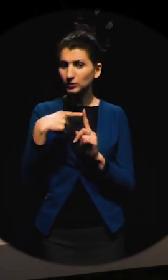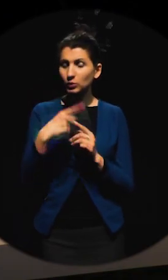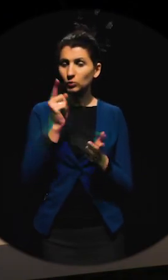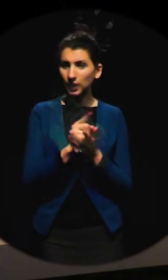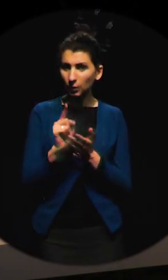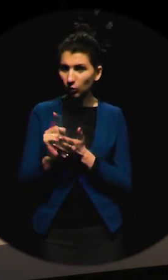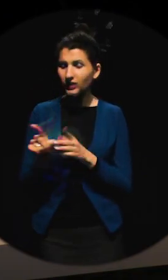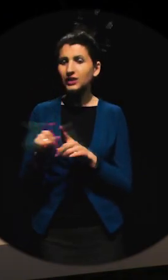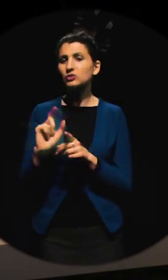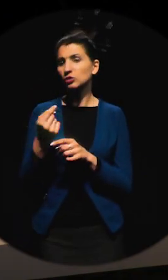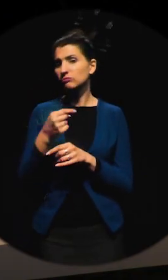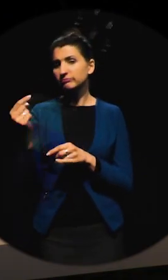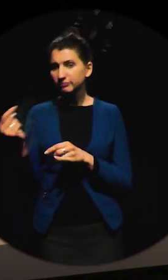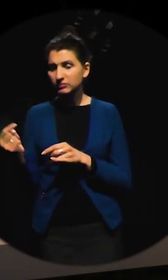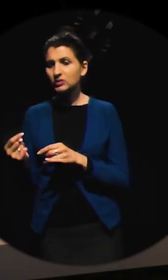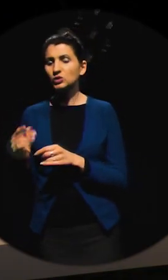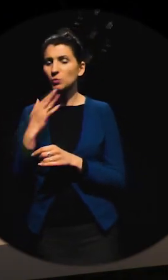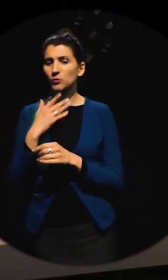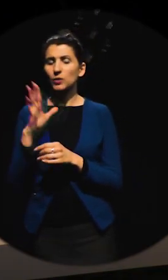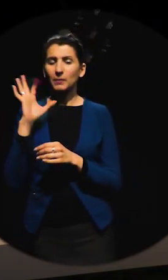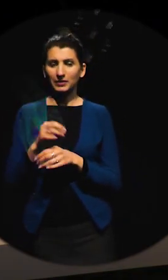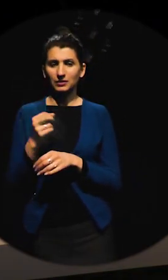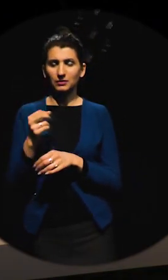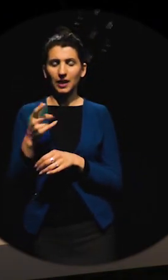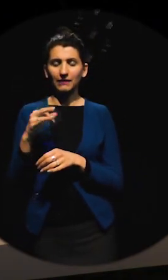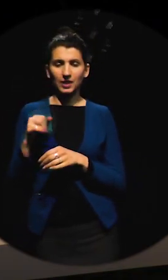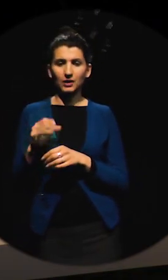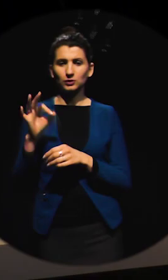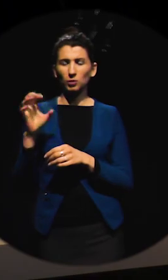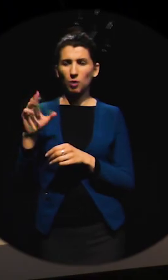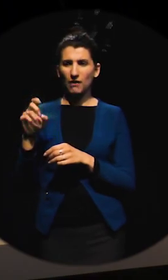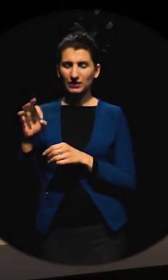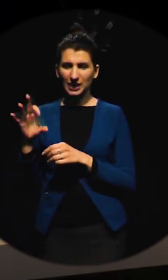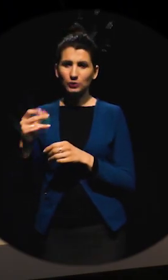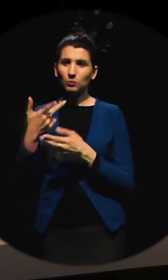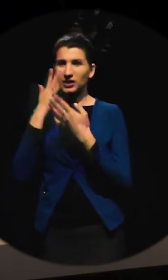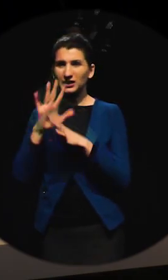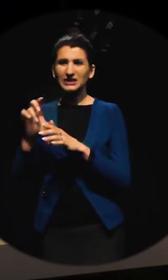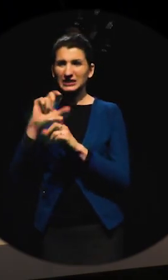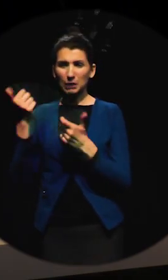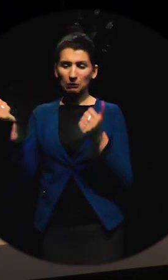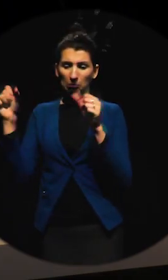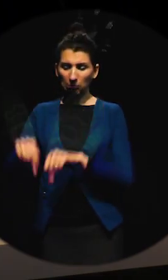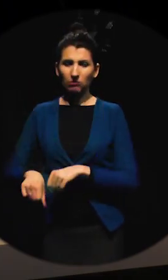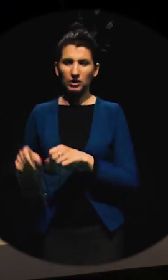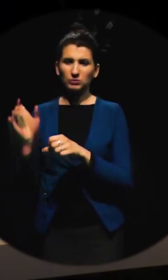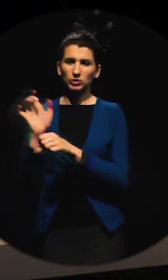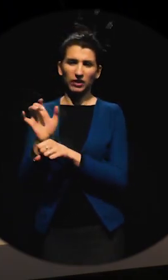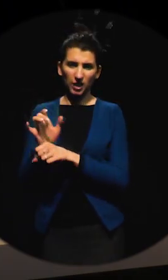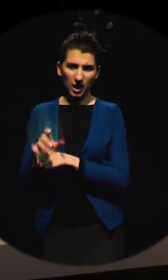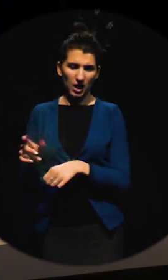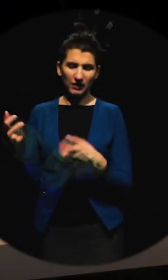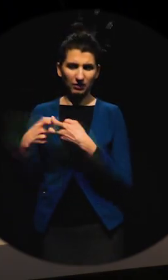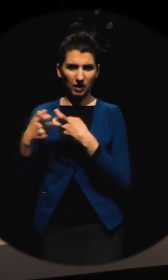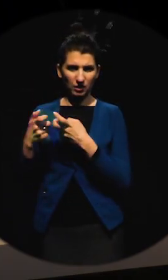czym mówiła Ania Sobolewska, tego, co ujawniło, obnażyło też w społeczeństwie, właśnie ten cały hejt internetowy i